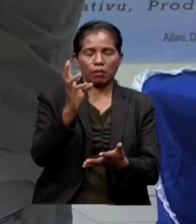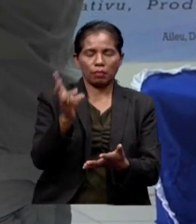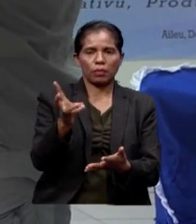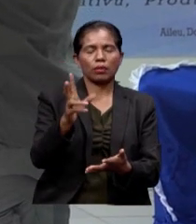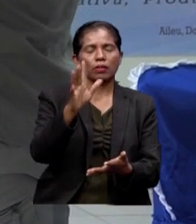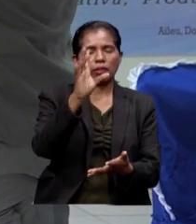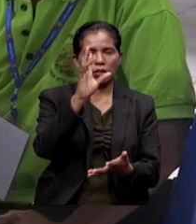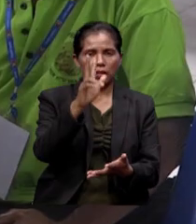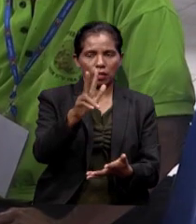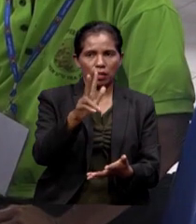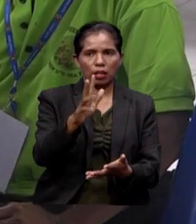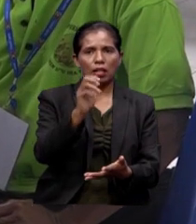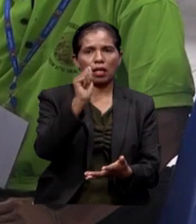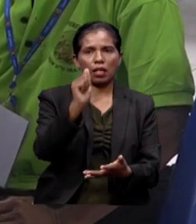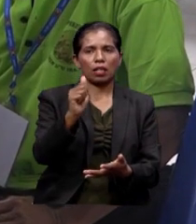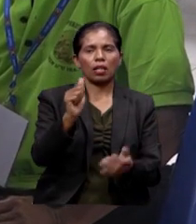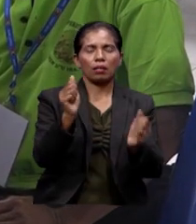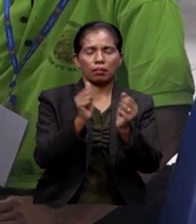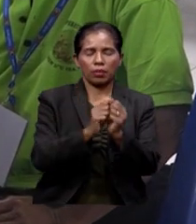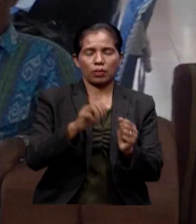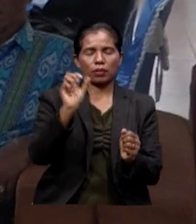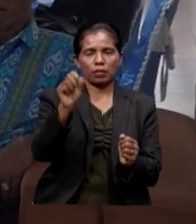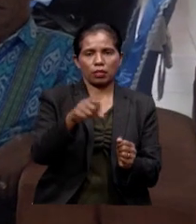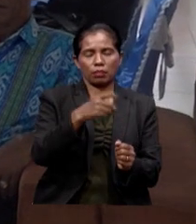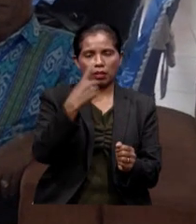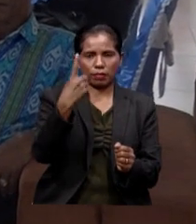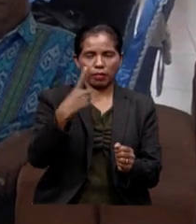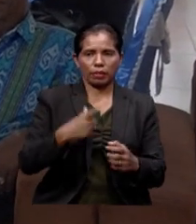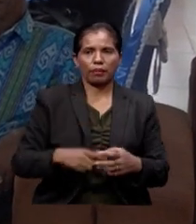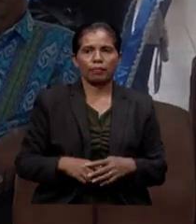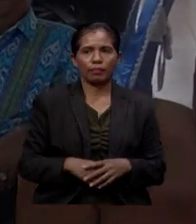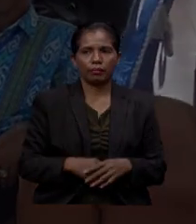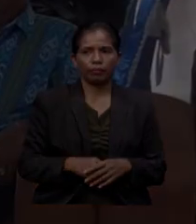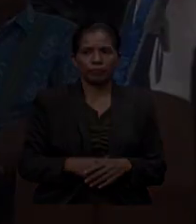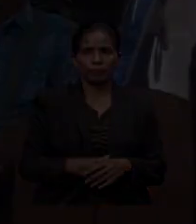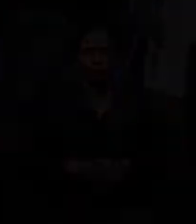pacote A hetan det voto sa nulu resinsiam. Tito Silva, GMN.